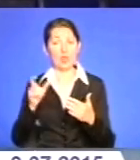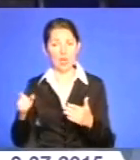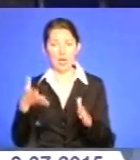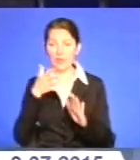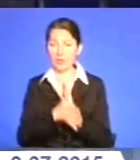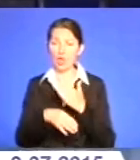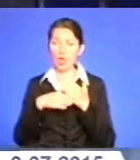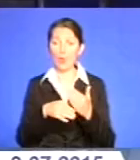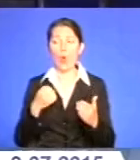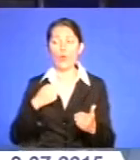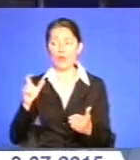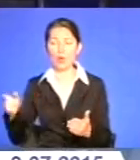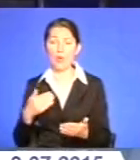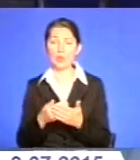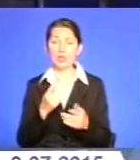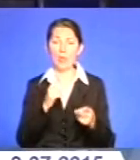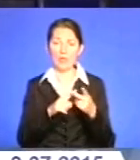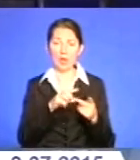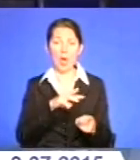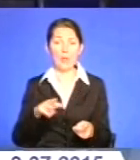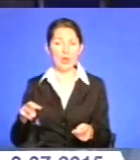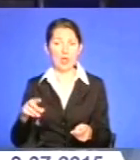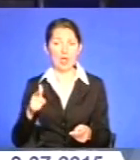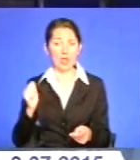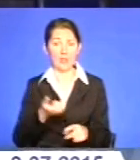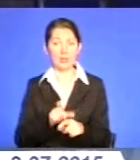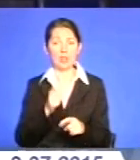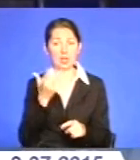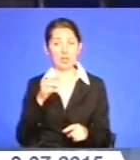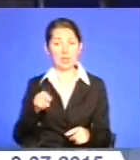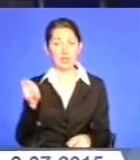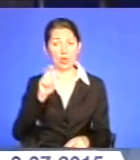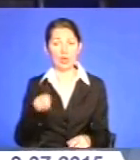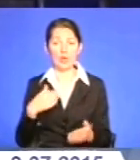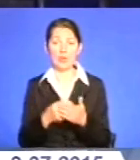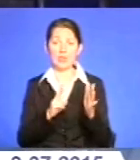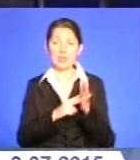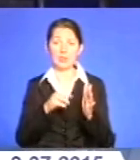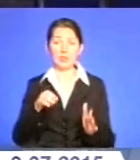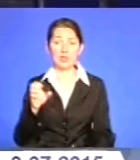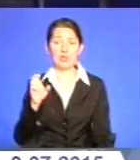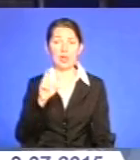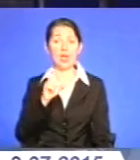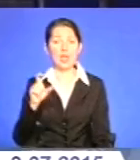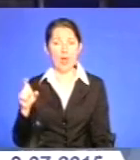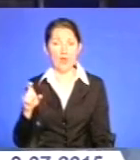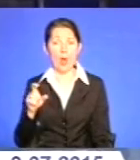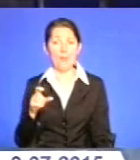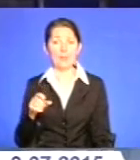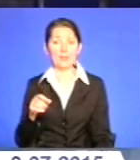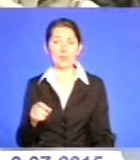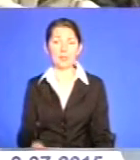допомогу військовим близько 1,5 мільйона гривень, понад 3 тисячі доларів та майже 7 тисяч євро. Тему продовжує Ірина